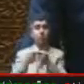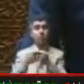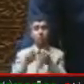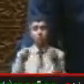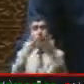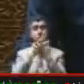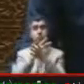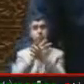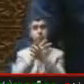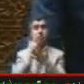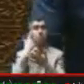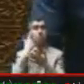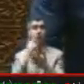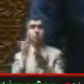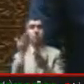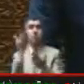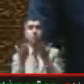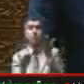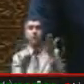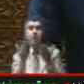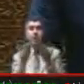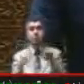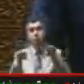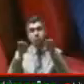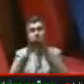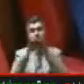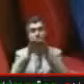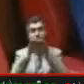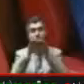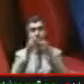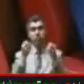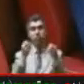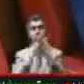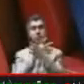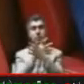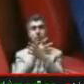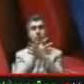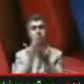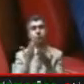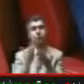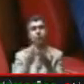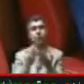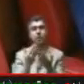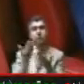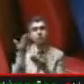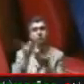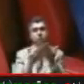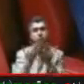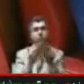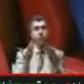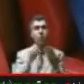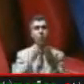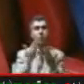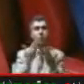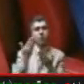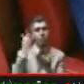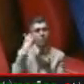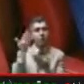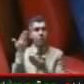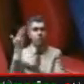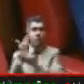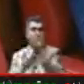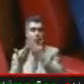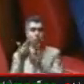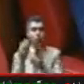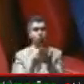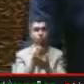إخلالات، في انعدام التساوي، في انعدام تكافؤ الفرص، في انعدام إمكانية